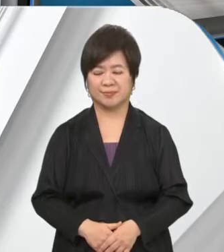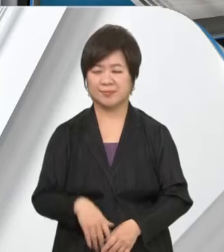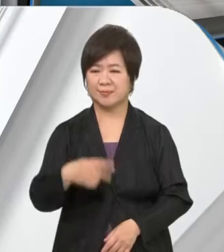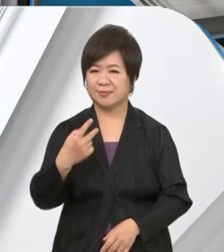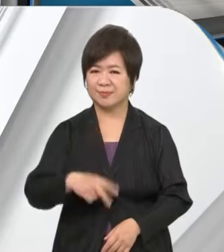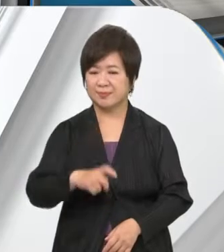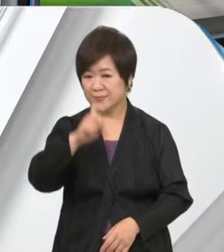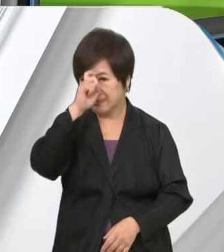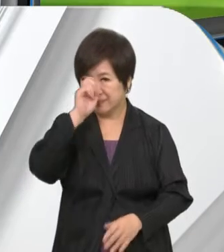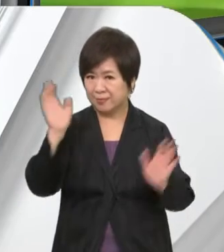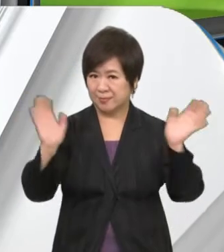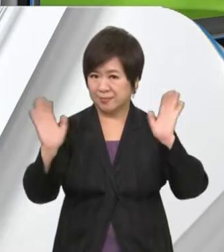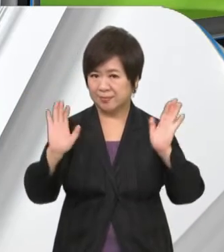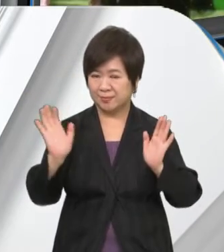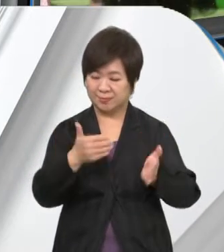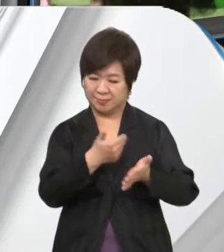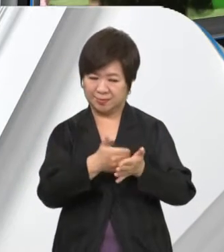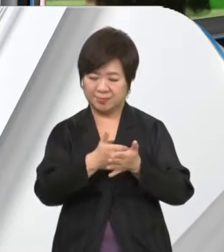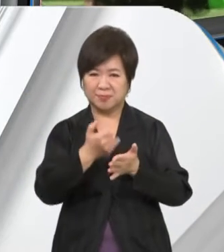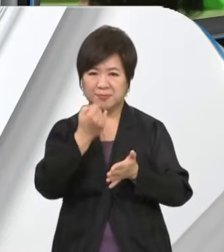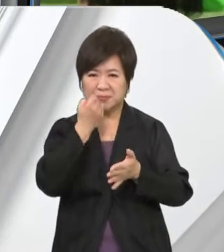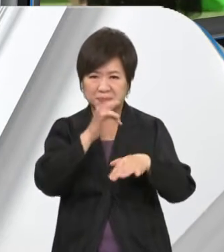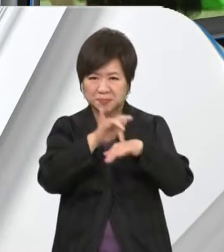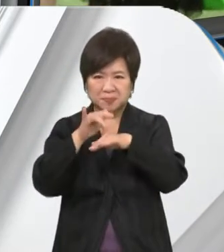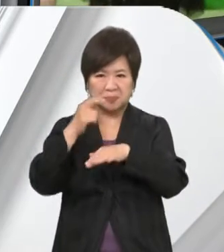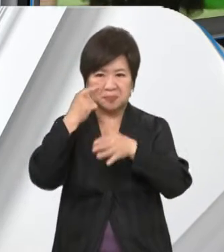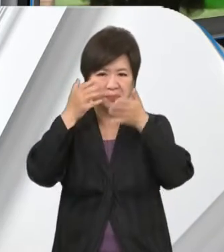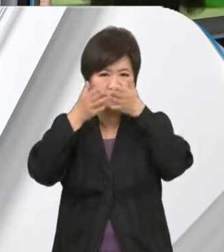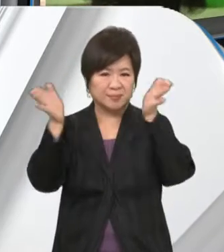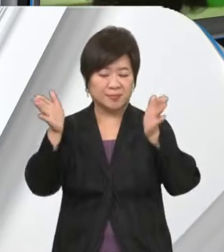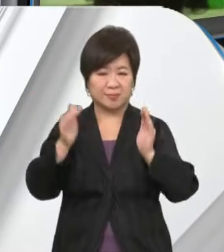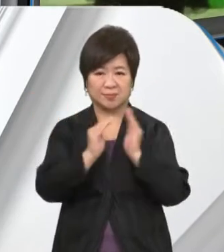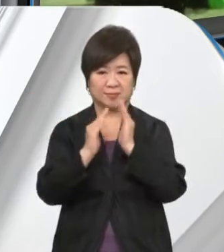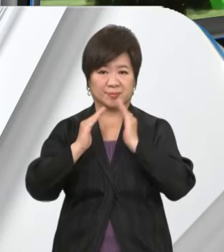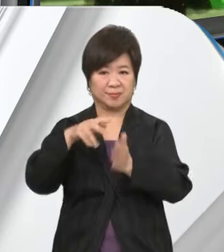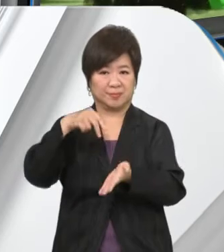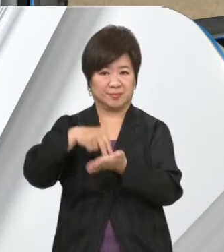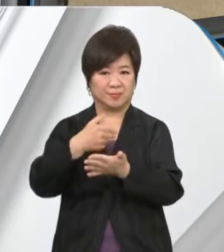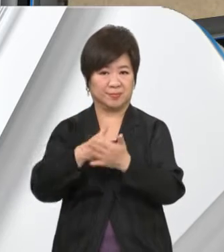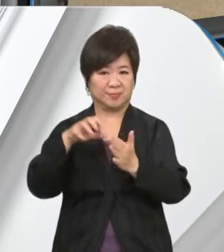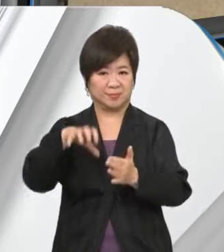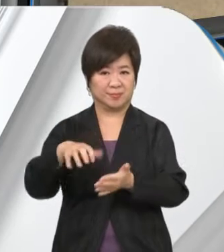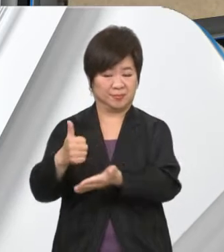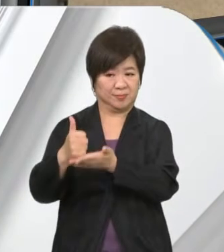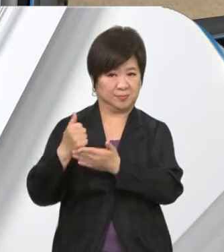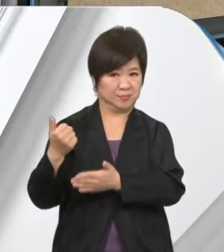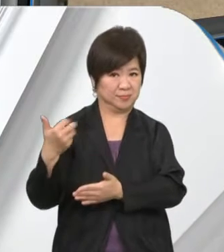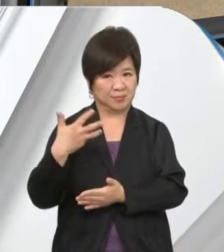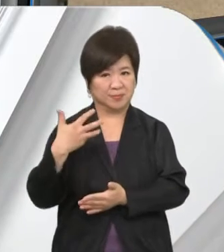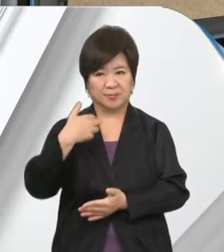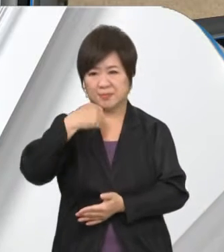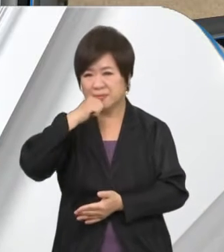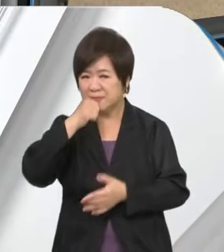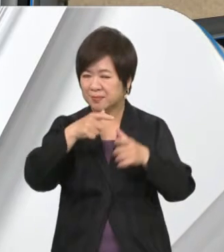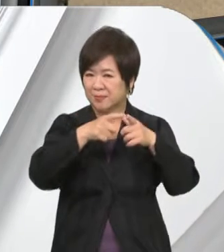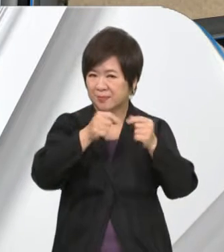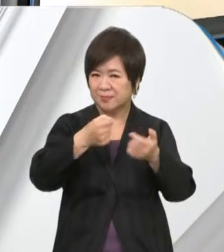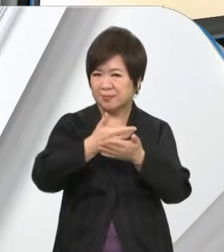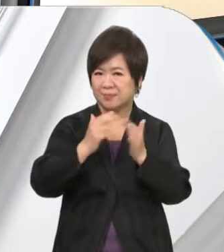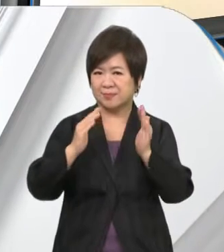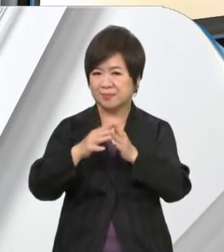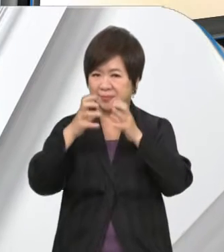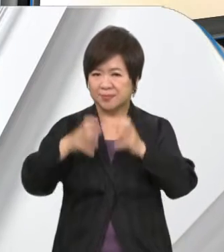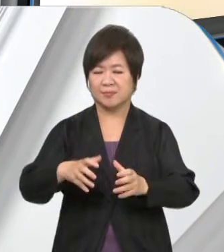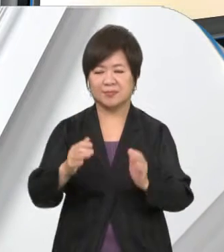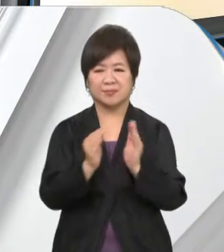我本是澳洲的泰国秘书，打开眼界，土生血的美术馆强的八戒，台湾老日本的艺术家，